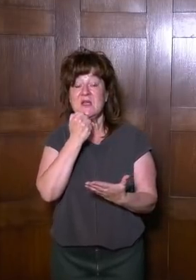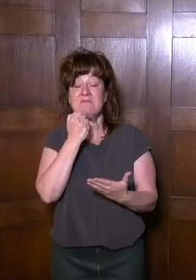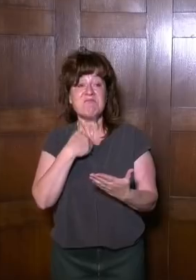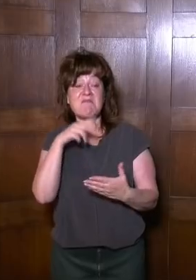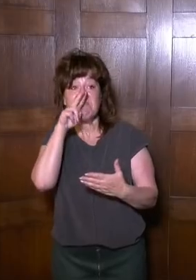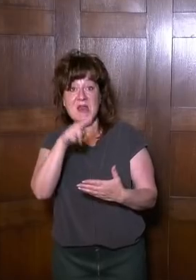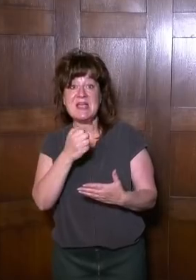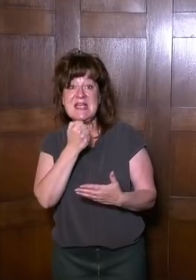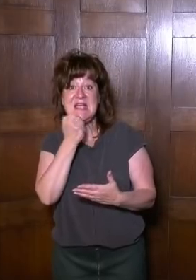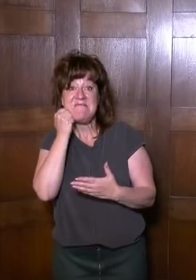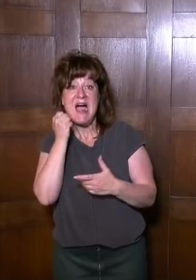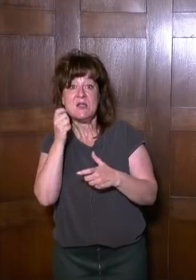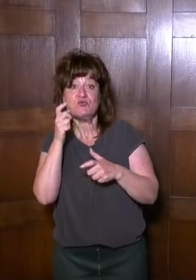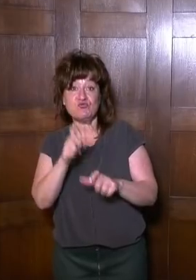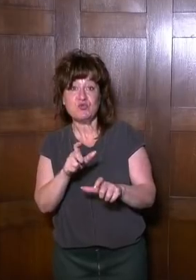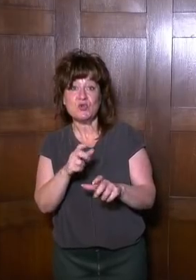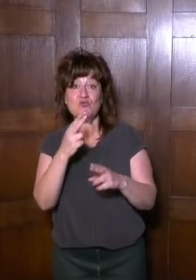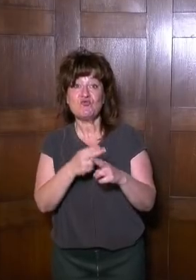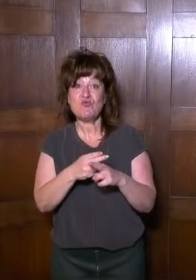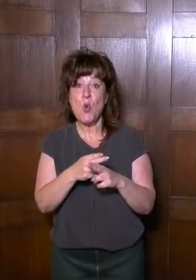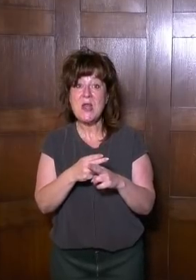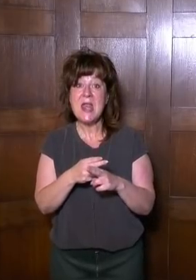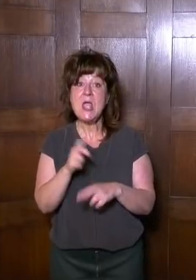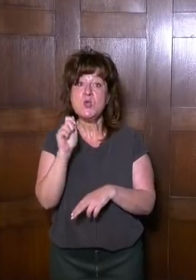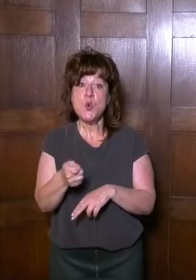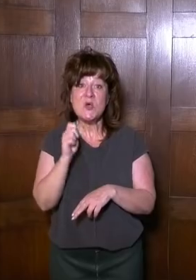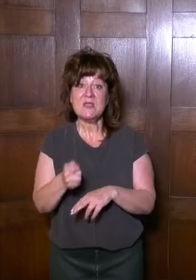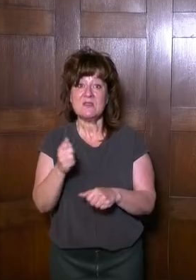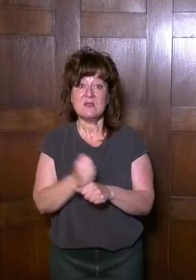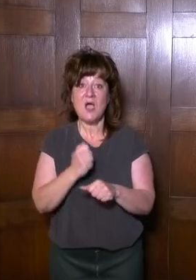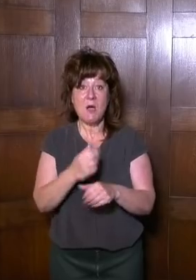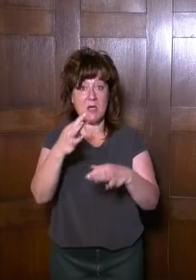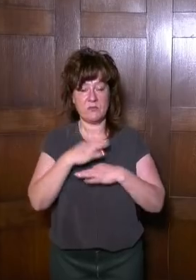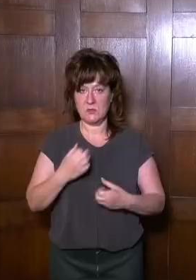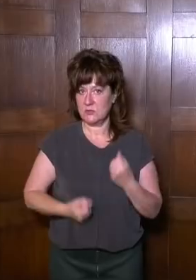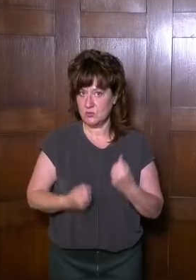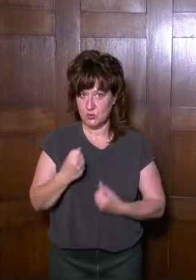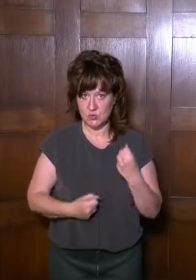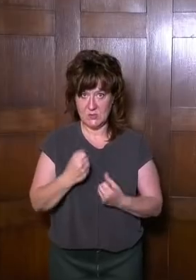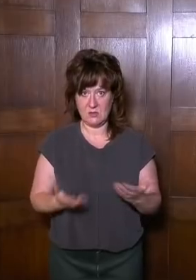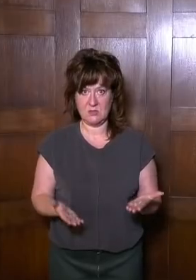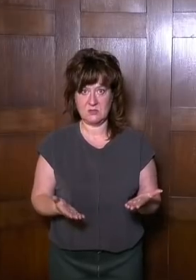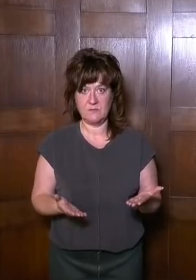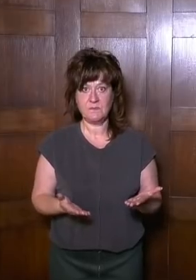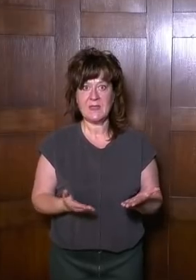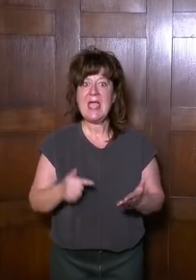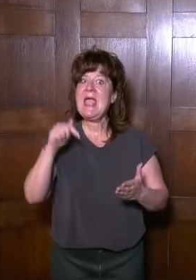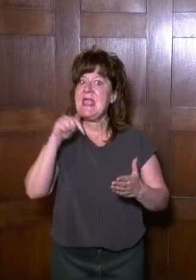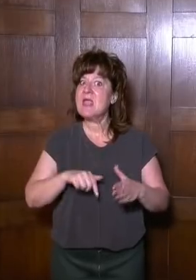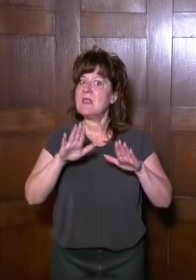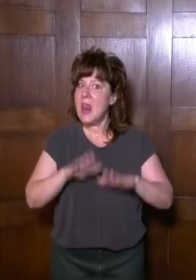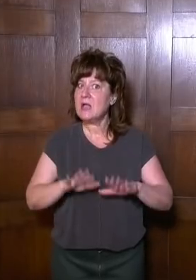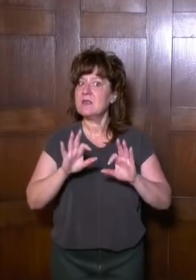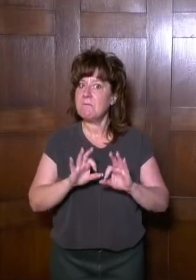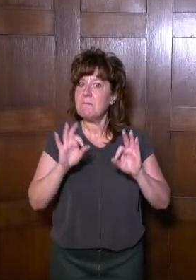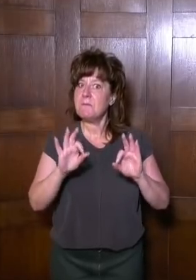des Gewaltschutzes, schon als juristische Arbeit ausgesprochen erschwert. Das bessert sich jetzt auch alles wieder und es